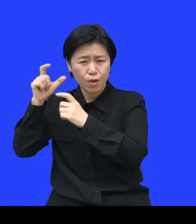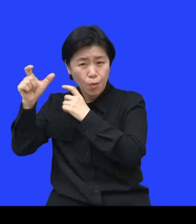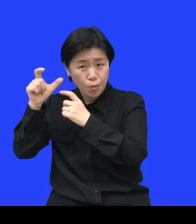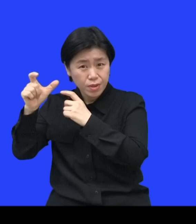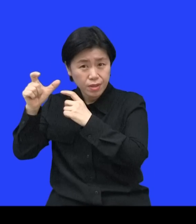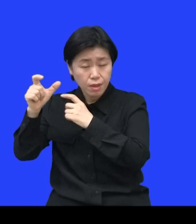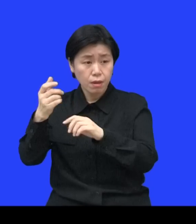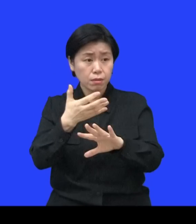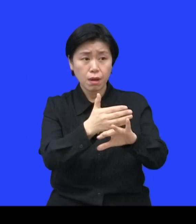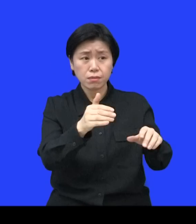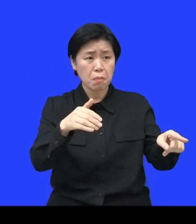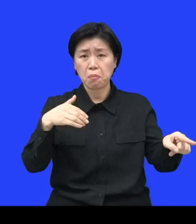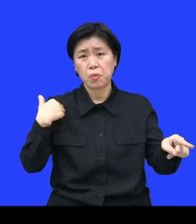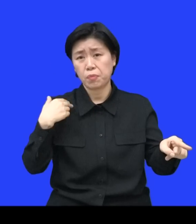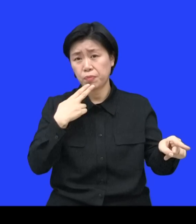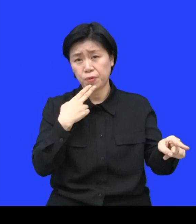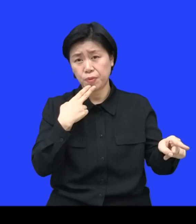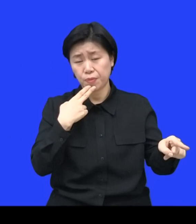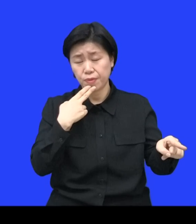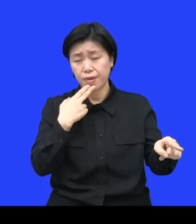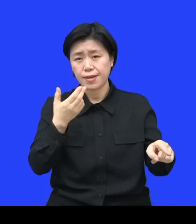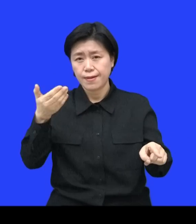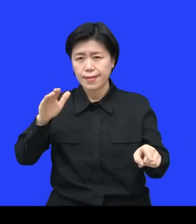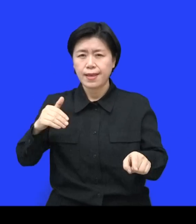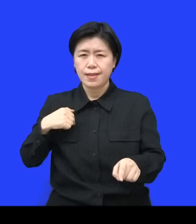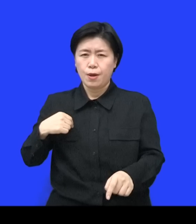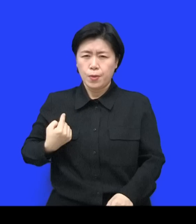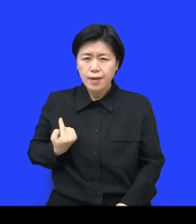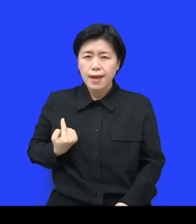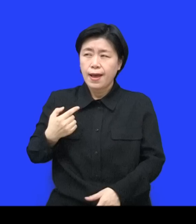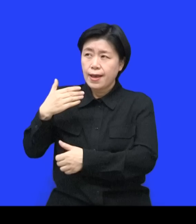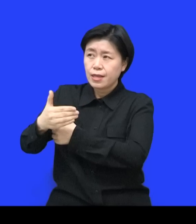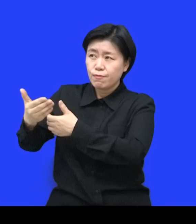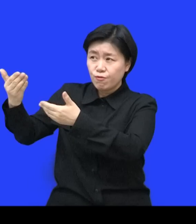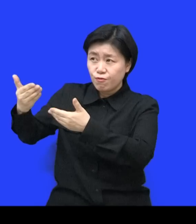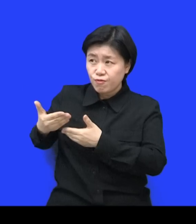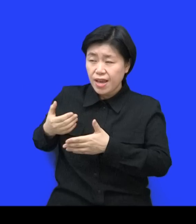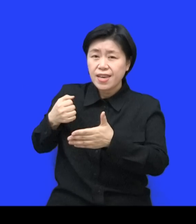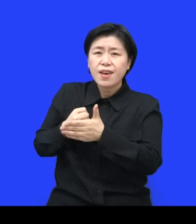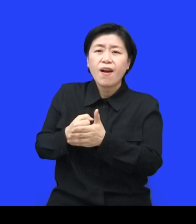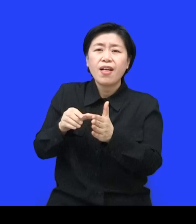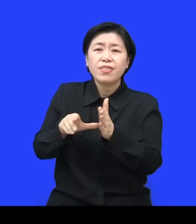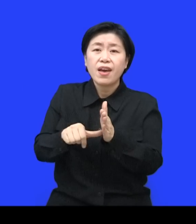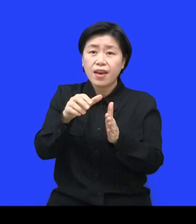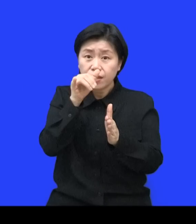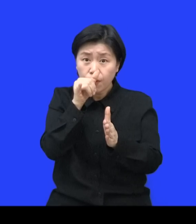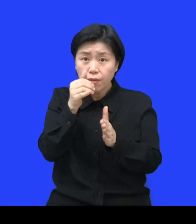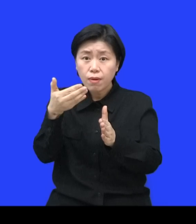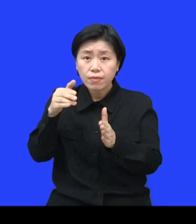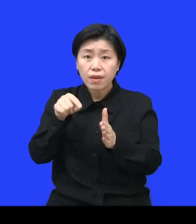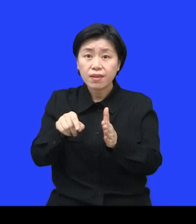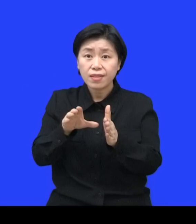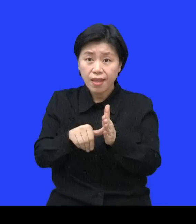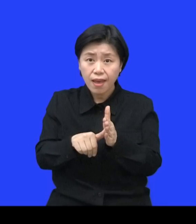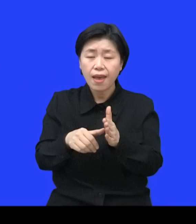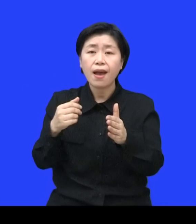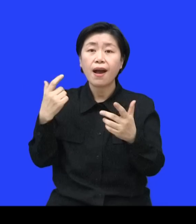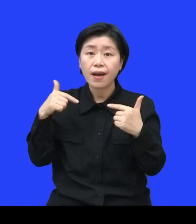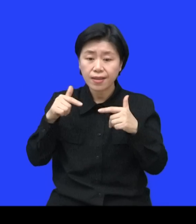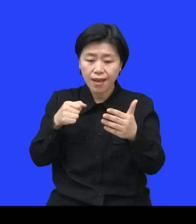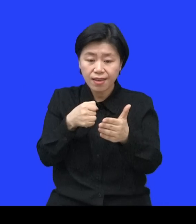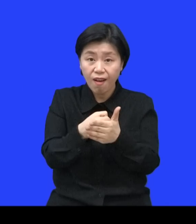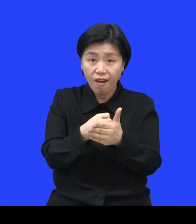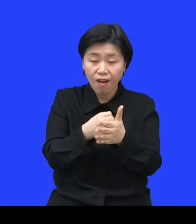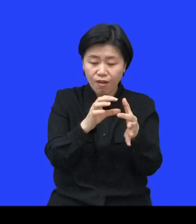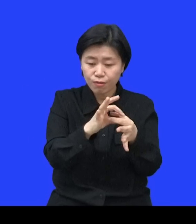몰라. 네네. 근데 하나님이 나한테 강하게 주시는 그 결단이 있어. 근데 꼭 그걸 손해랑 연결시키게 만든다는 거예요. 맞아. 절대